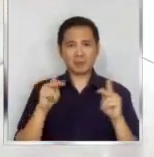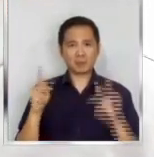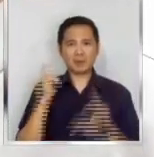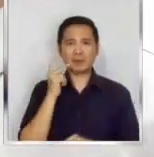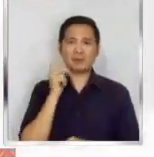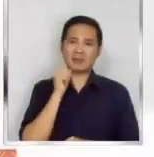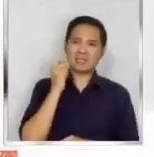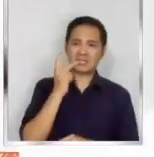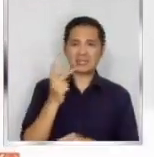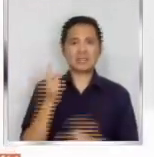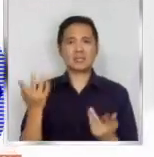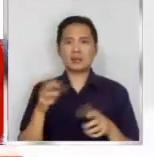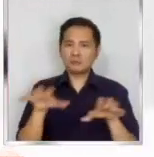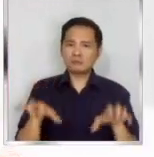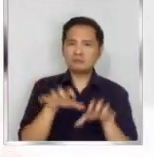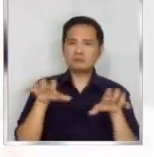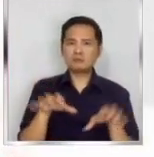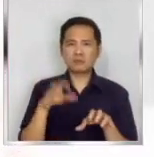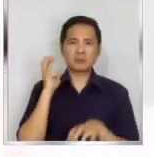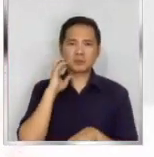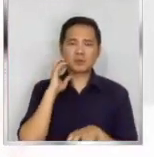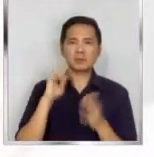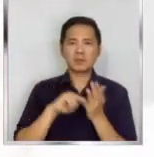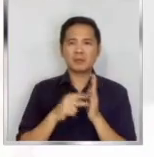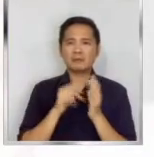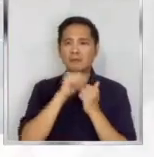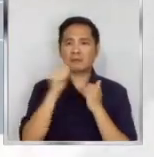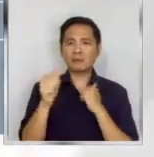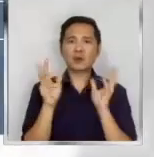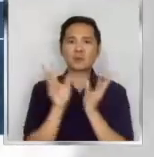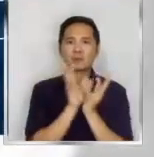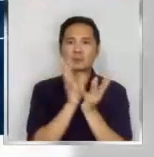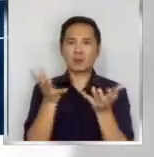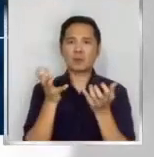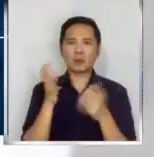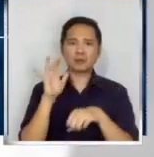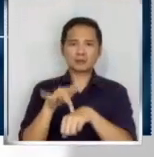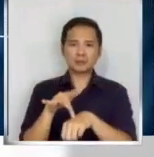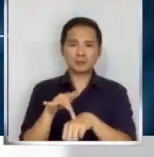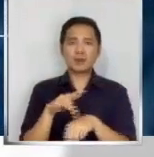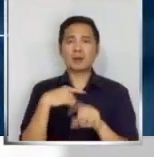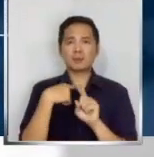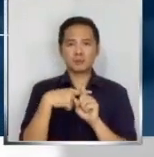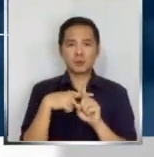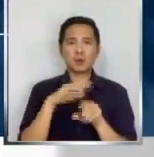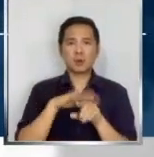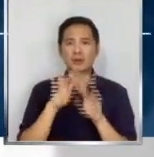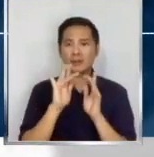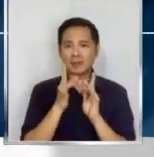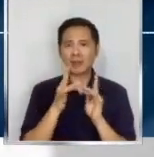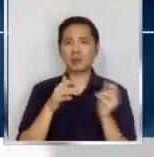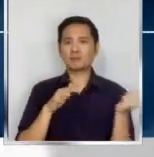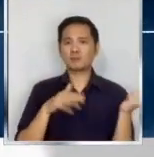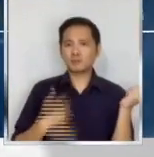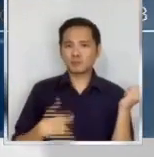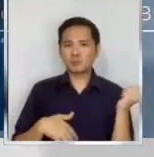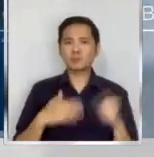mga face mask. Ang kanilang kahangahangang kwento sa bayanihan sa pagtutok ni Katrina Song.